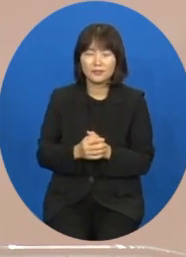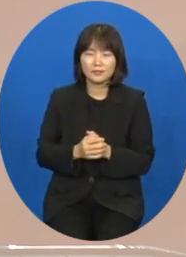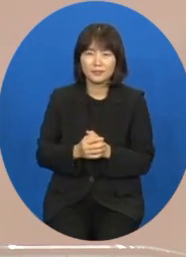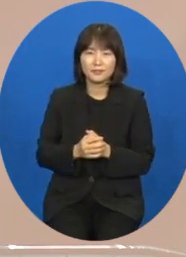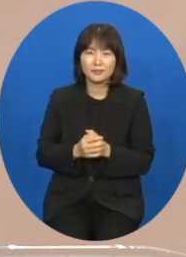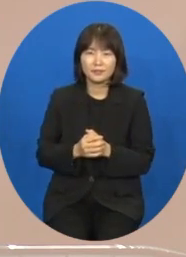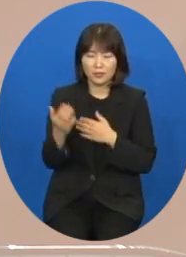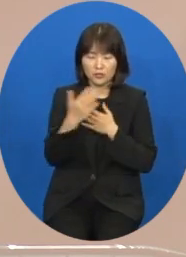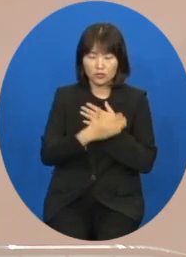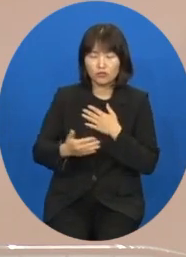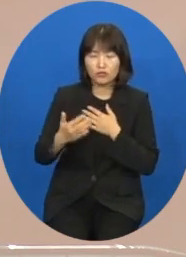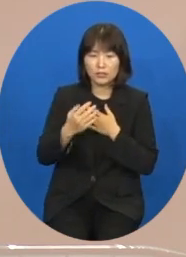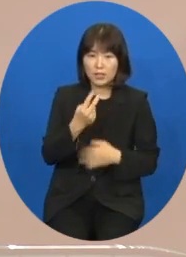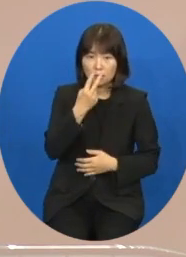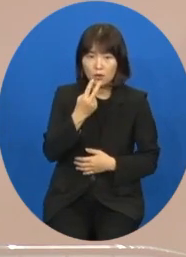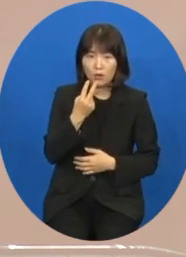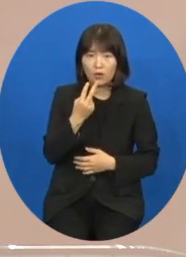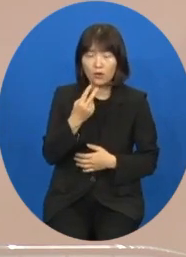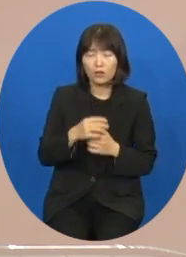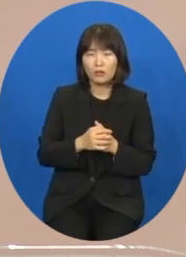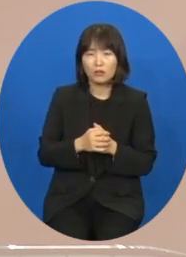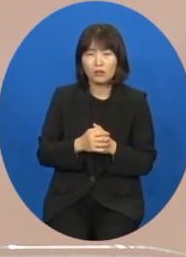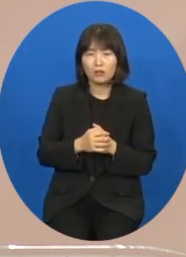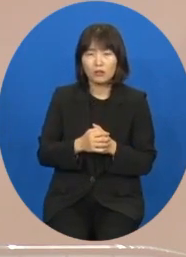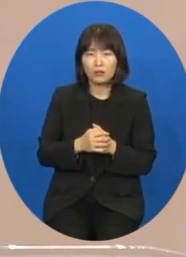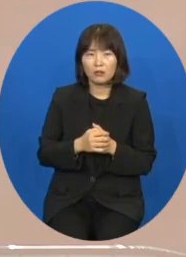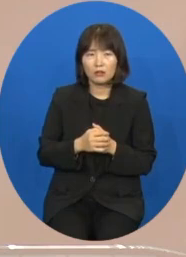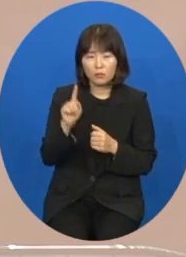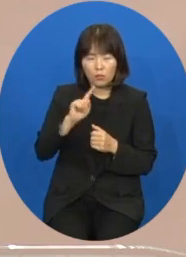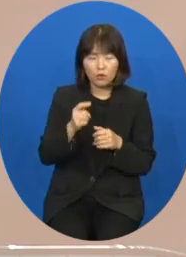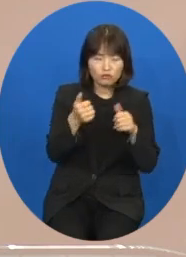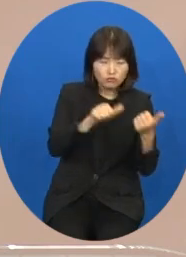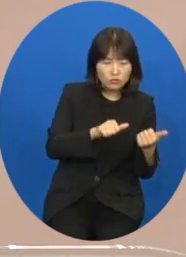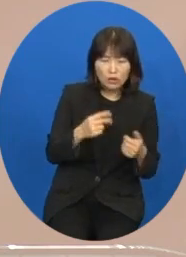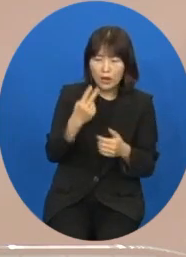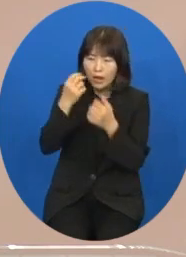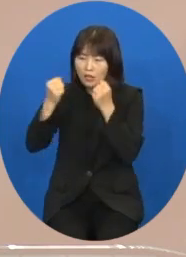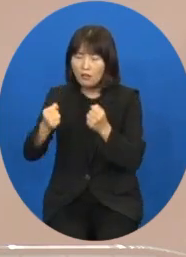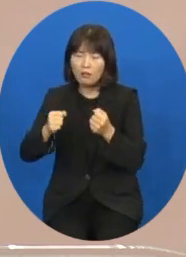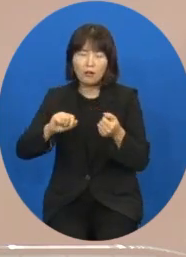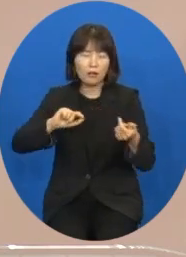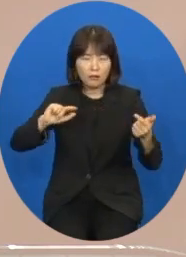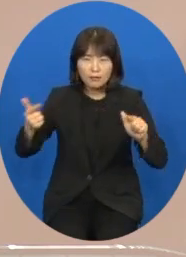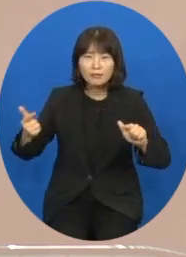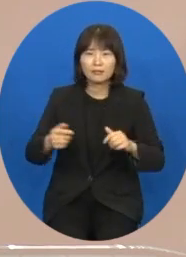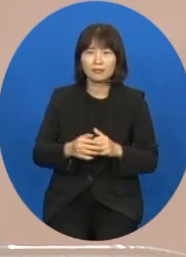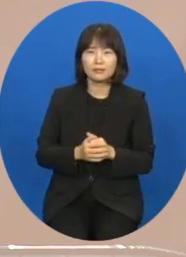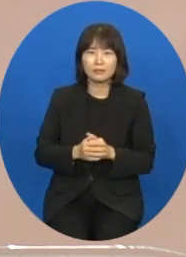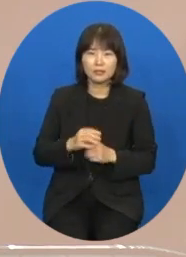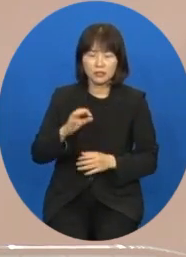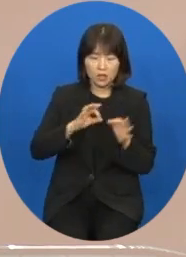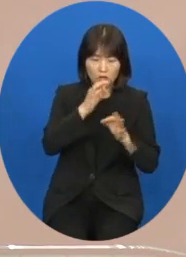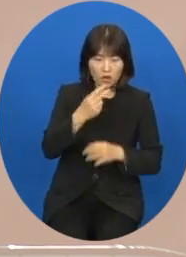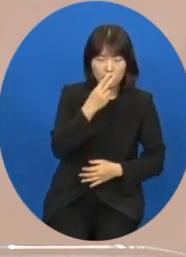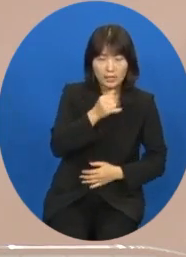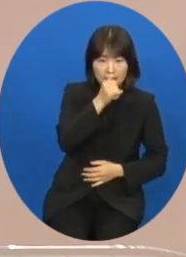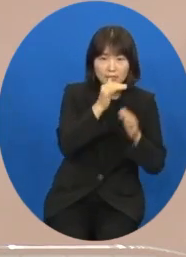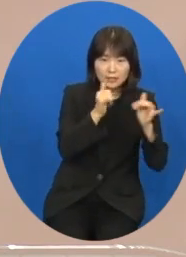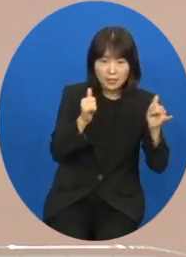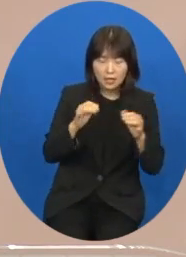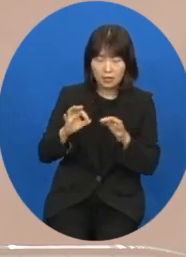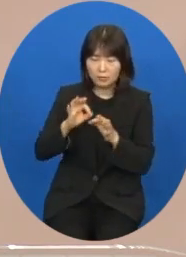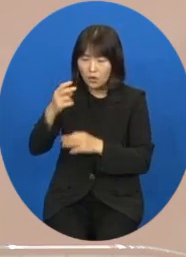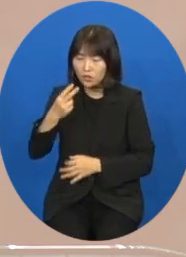생명하고 다를 바가 없어요. 죽은 것과 사는 것은 완전히 다릅니다. 영생이 있는 사람과 영생이